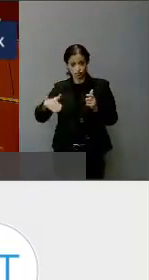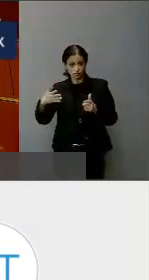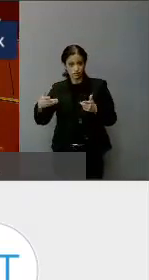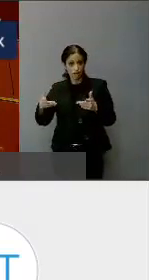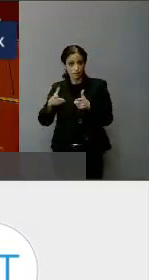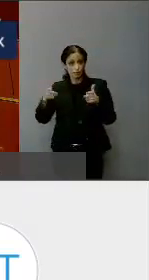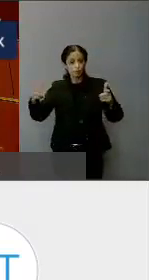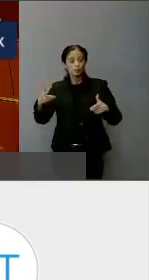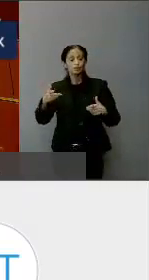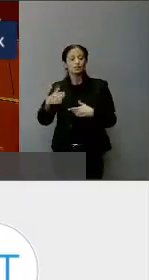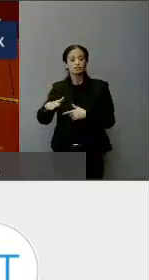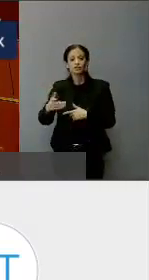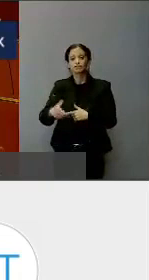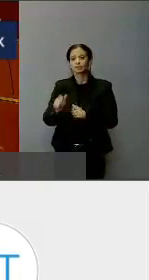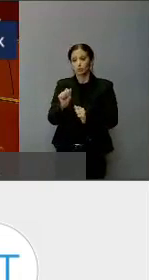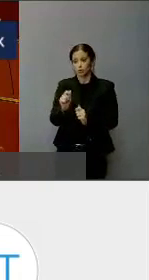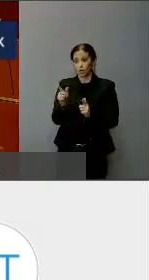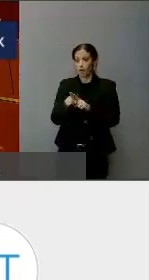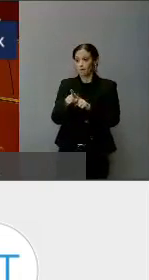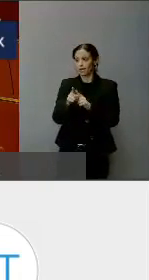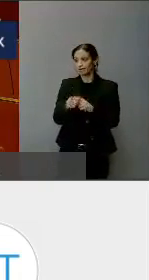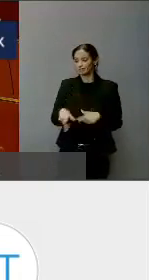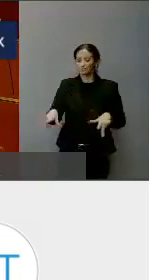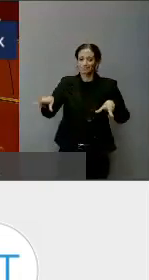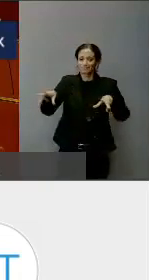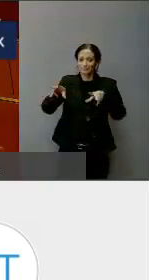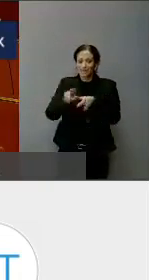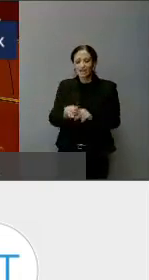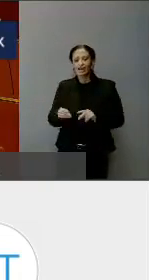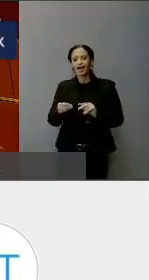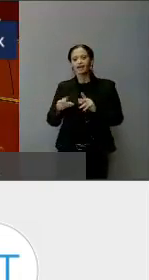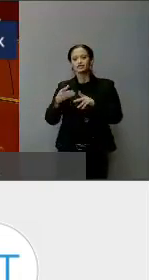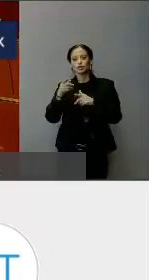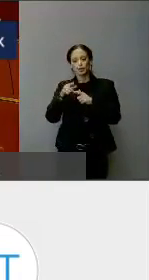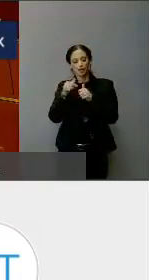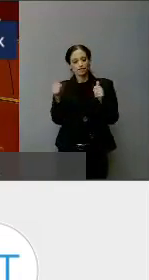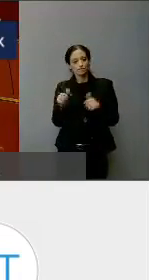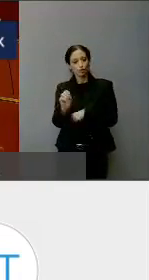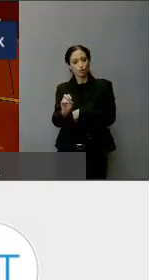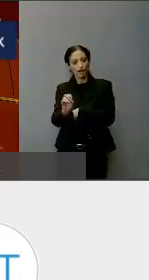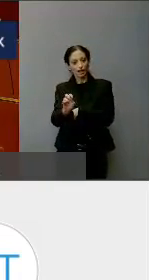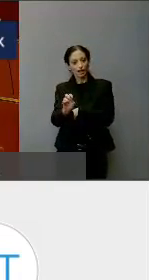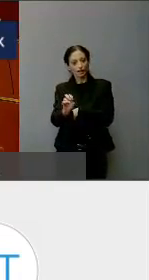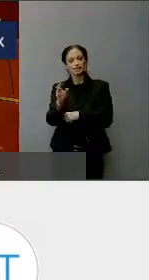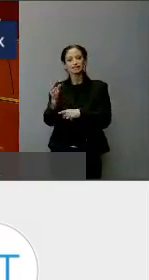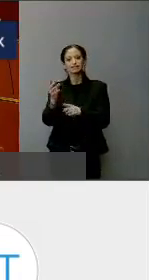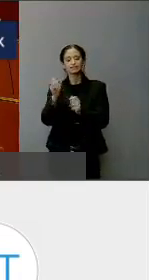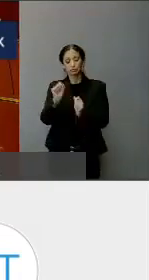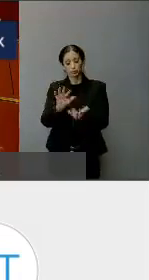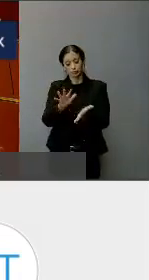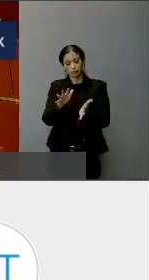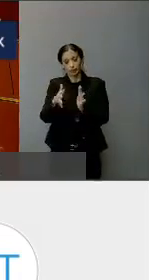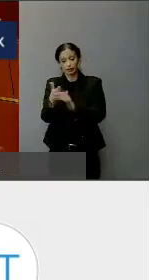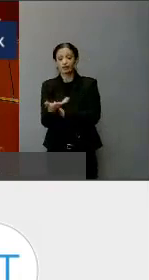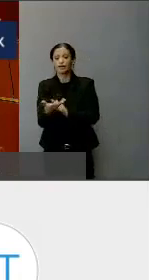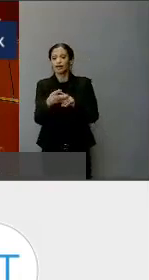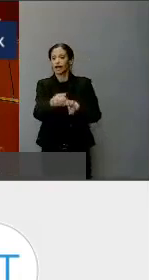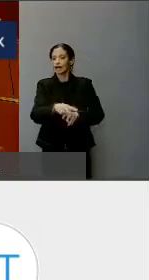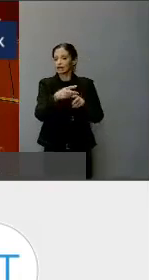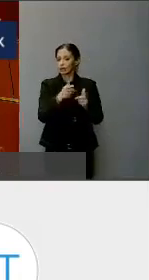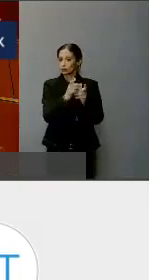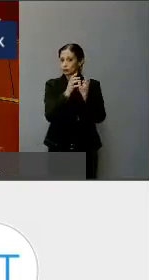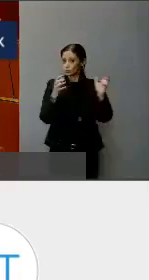una sorta di rilancio tra la parte formativa che poi può diventare anche parte di agricoltura industriale e